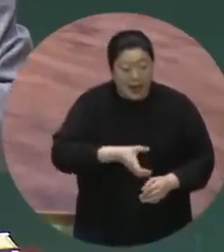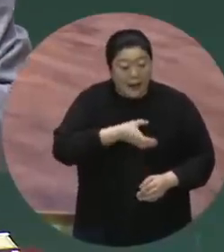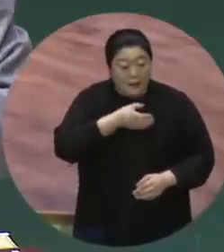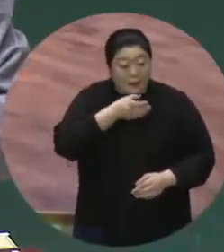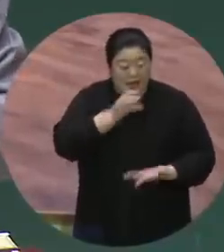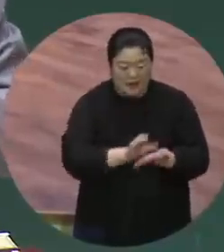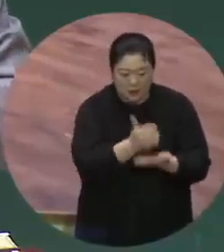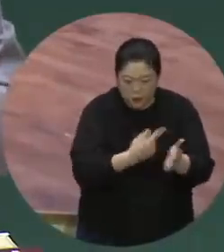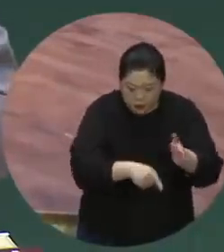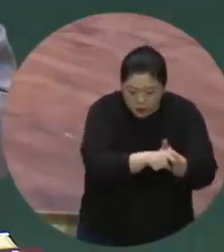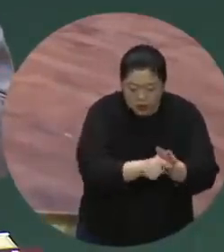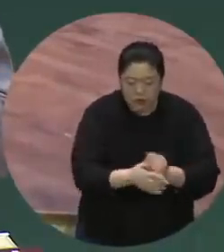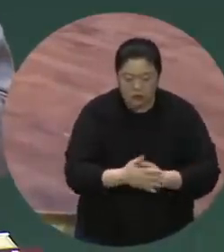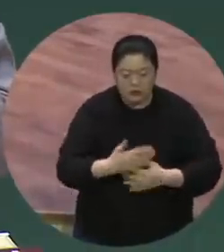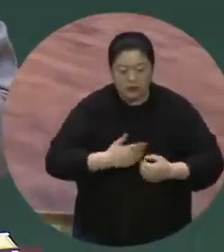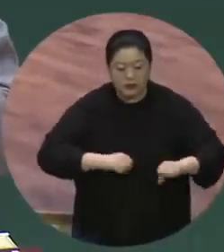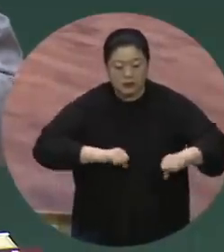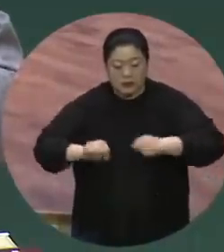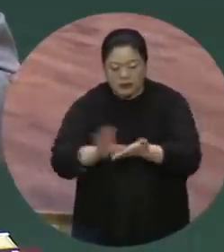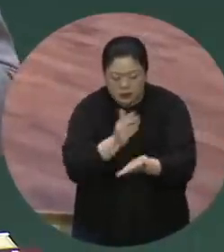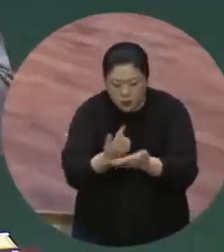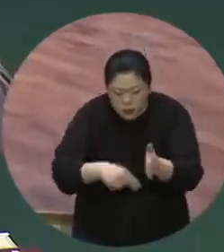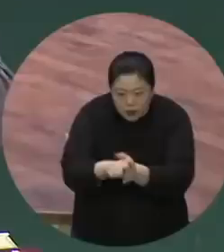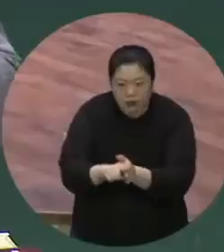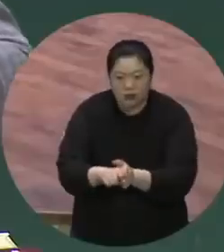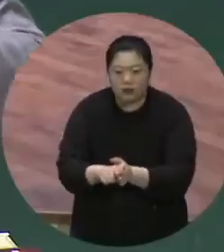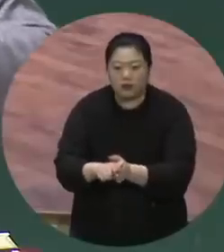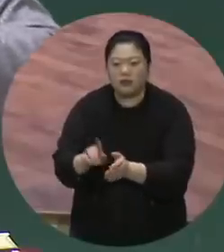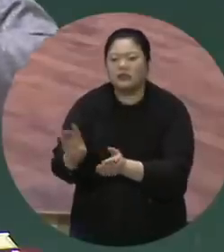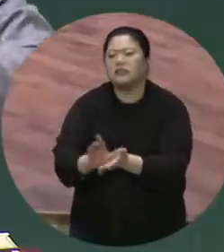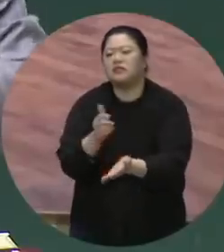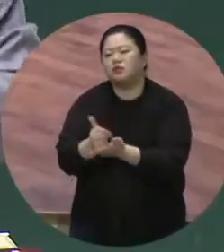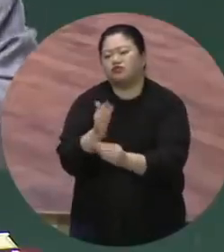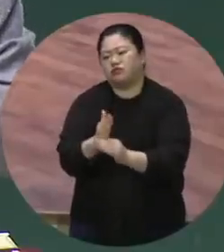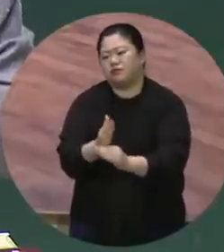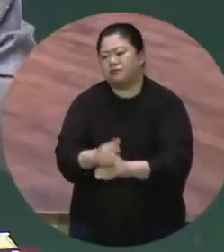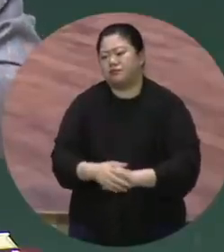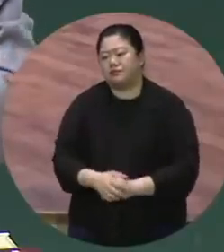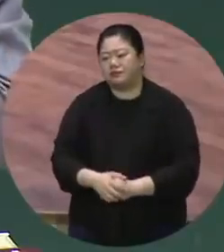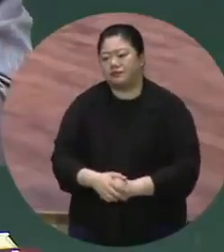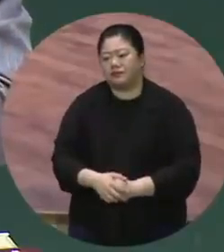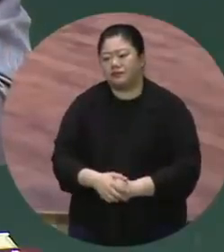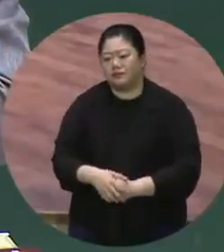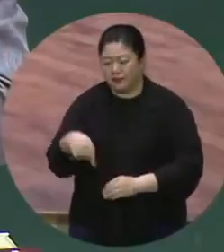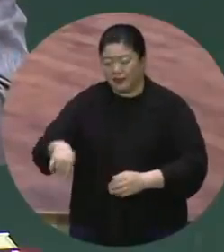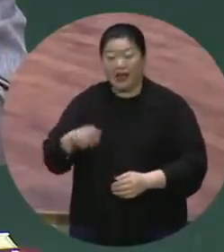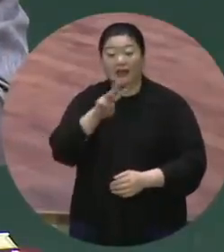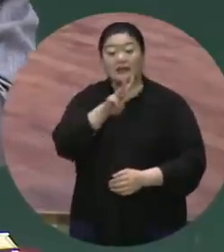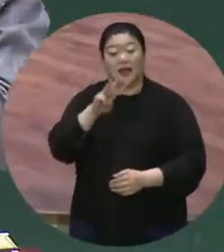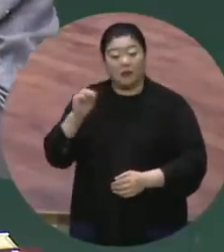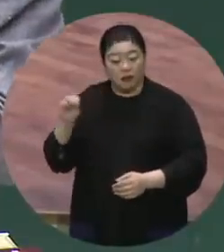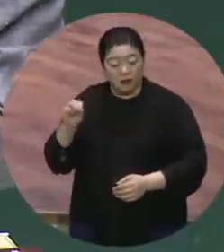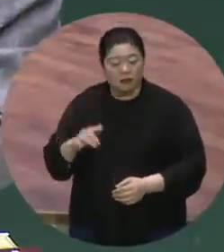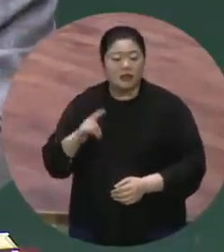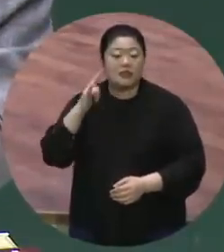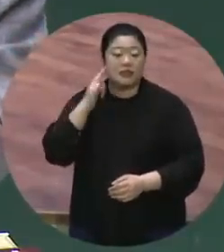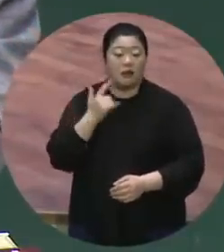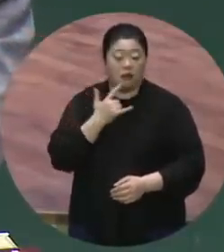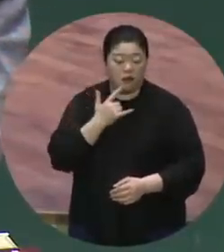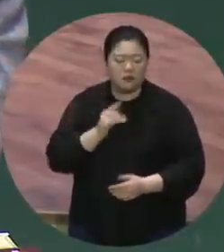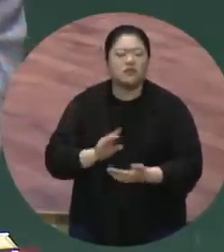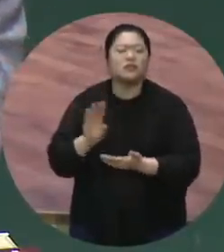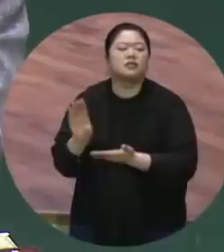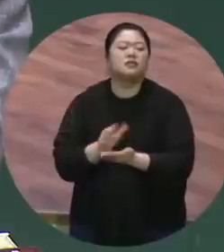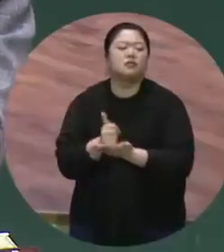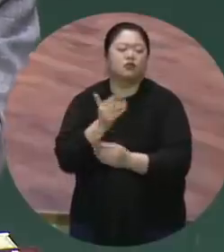그리스도만 전파된다고 하면. 우리 예원교회는요, 그리스도만 말하는 교회 되길 바랍니다. 그리스도로